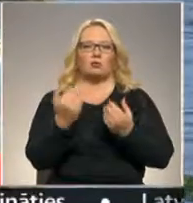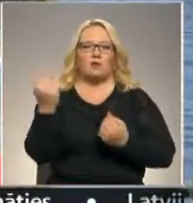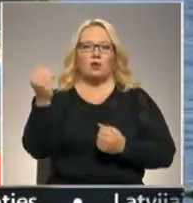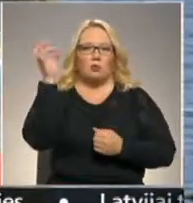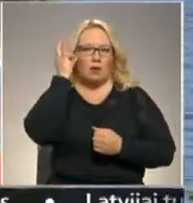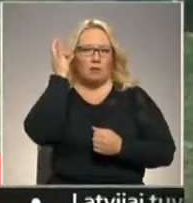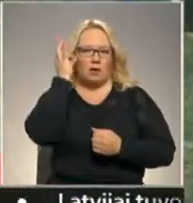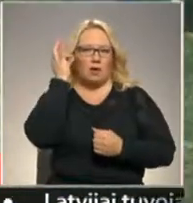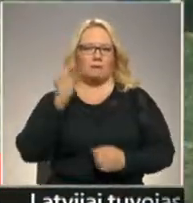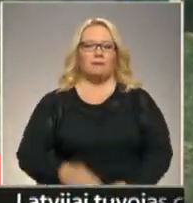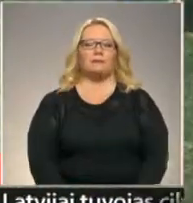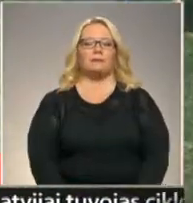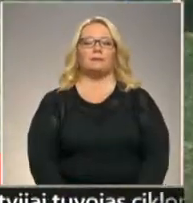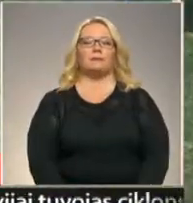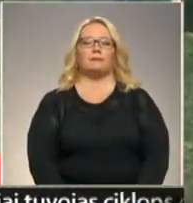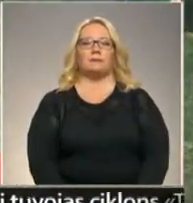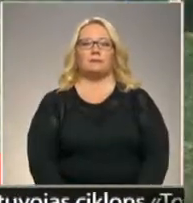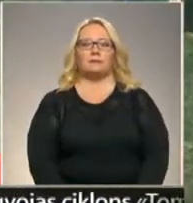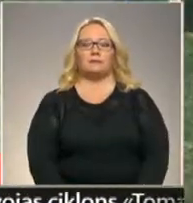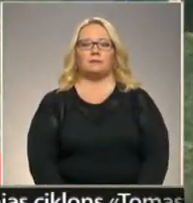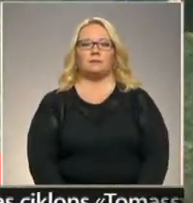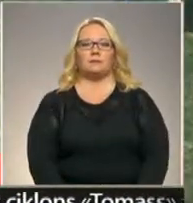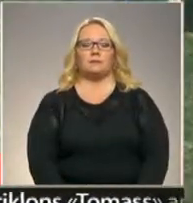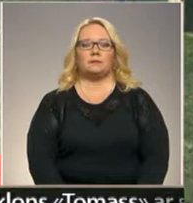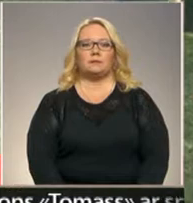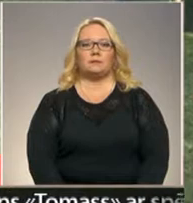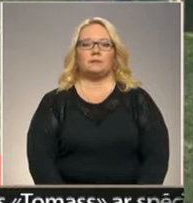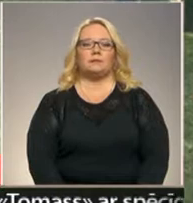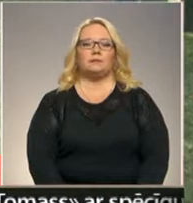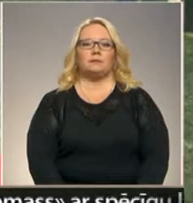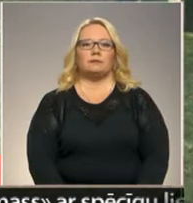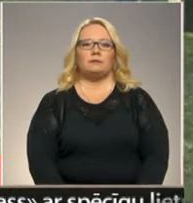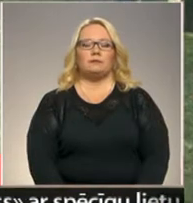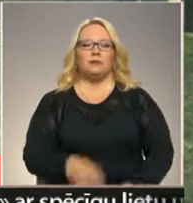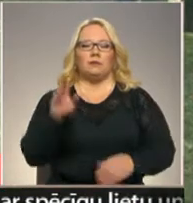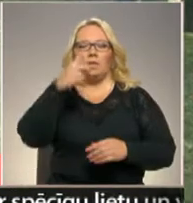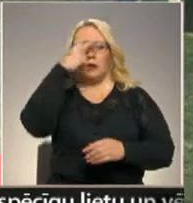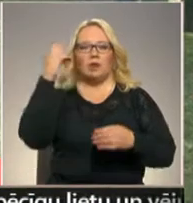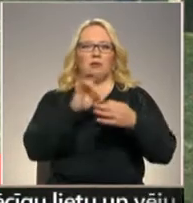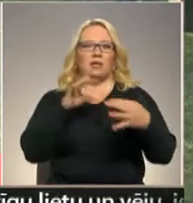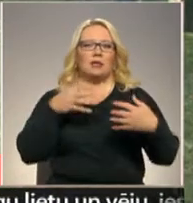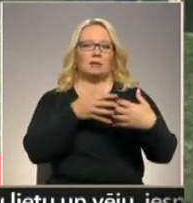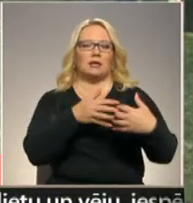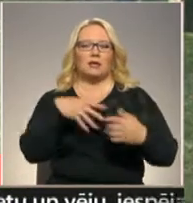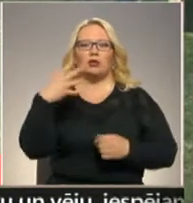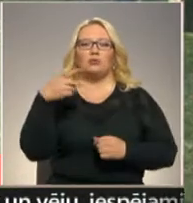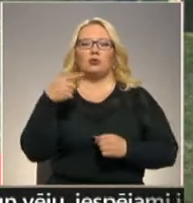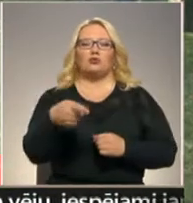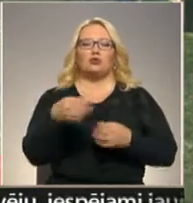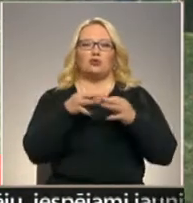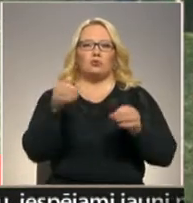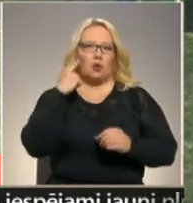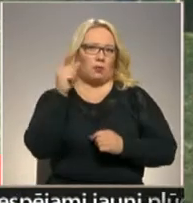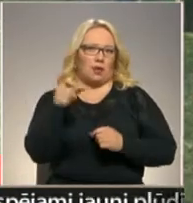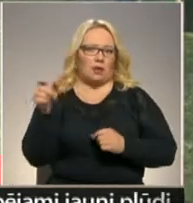за независимость Литвы участвовало 40 тысяч добровольцев. Par Lietuvas neatkarību cīnījās 40 tūkstoši